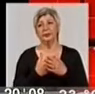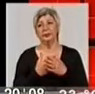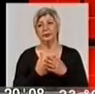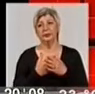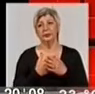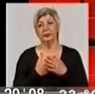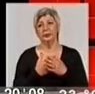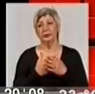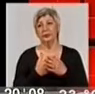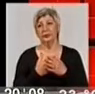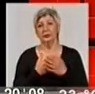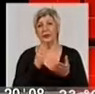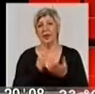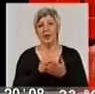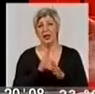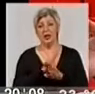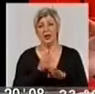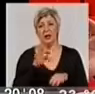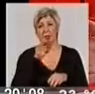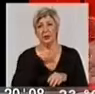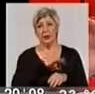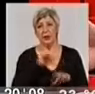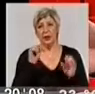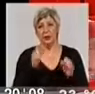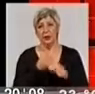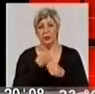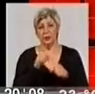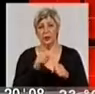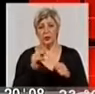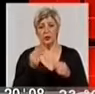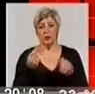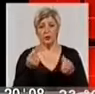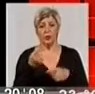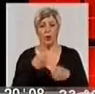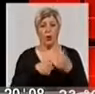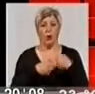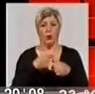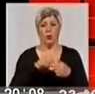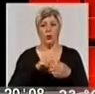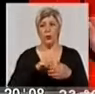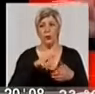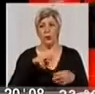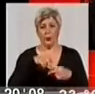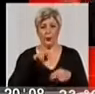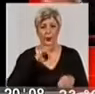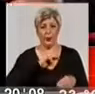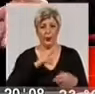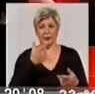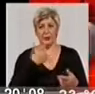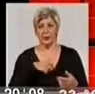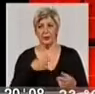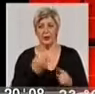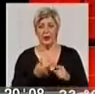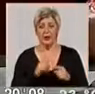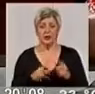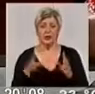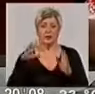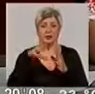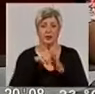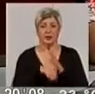же не є прибутковим, неможливо, щоб він окупив себе там за сезон. Тобто це вкладення? Вкладення